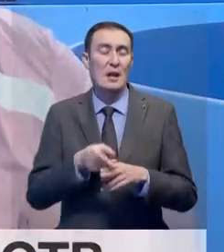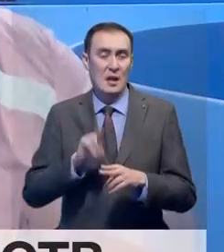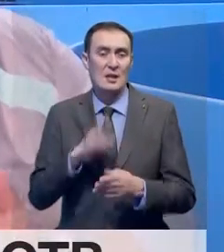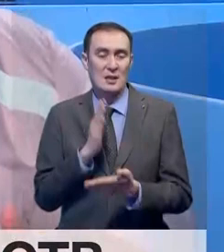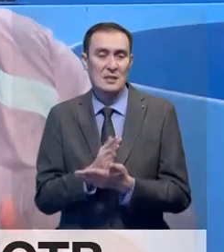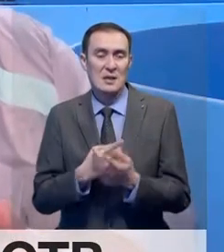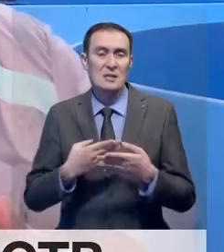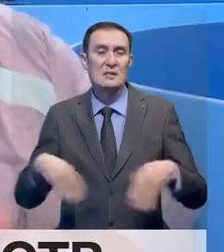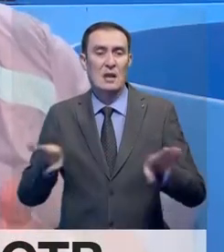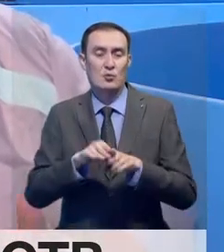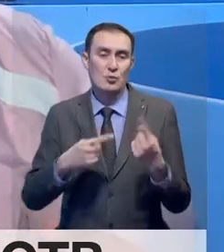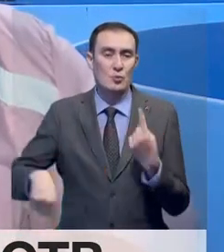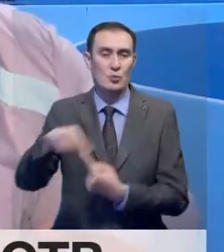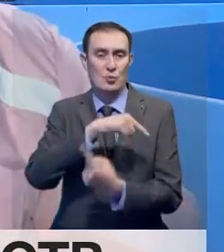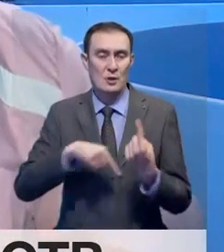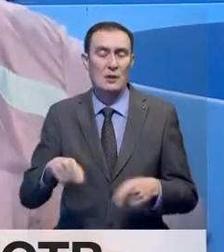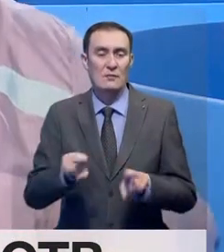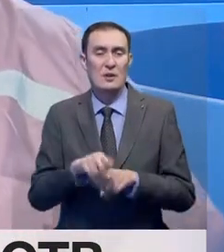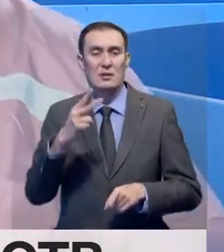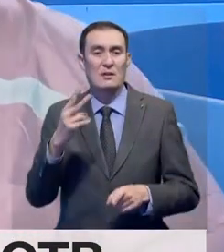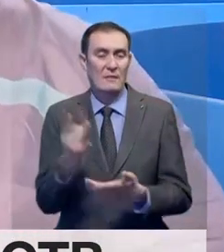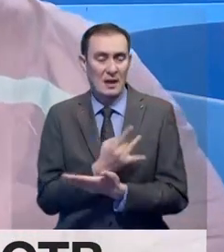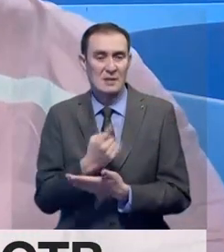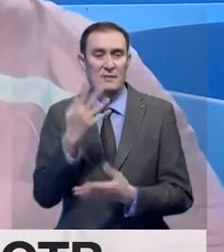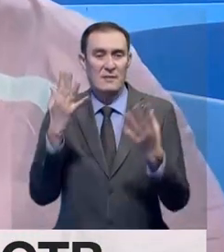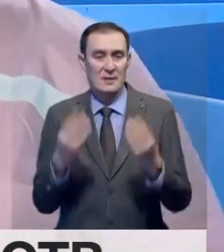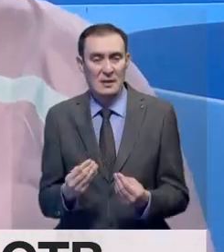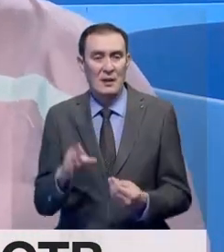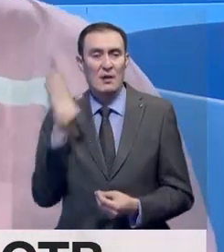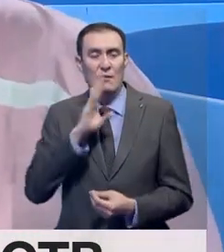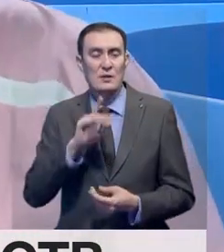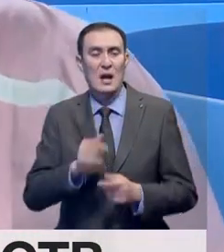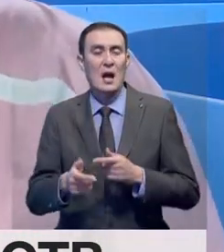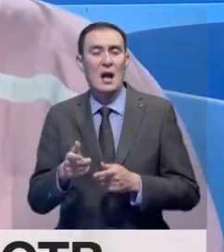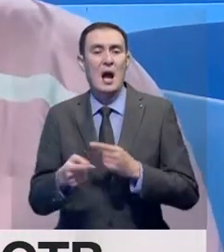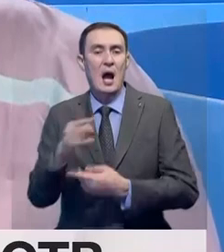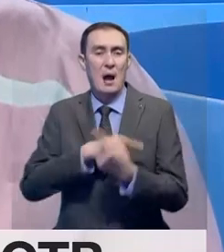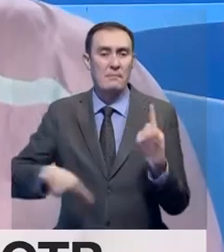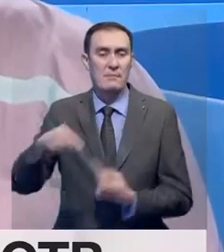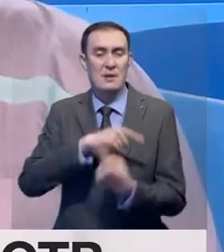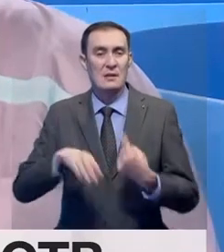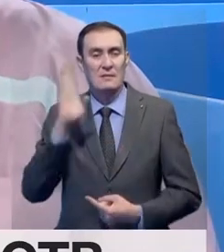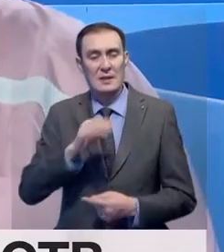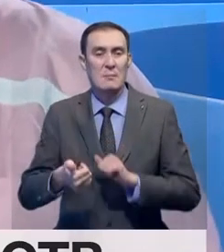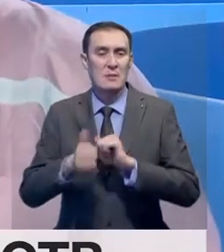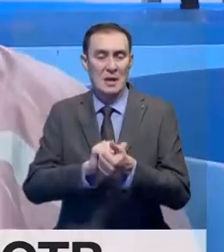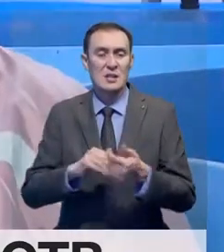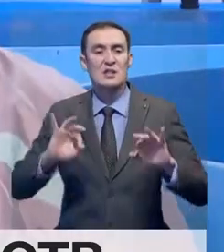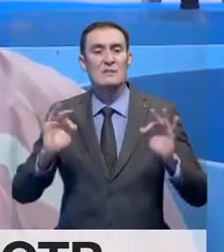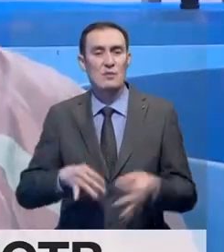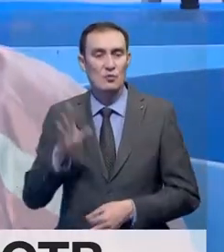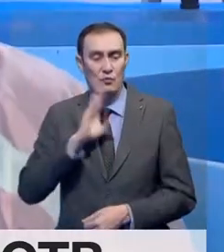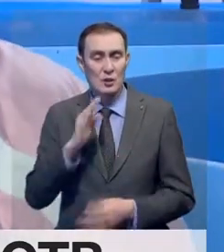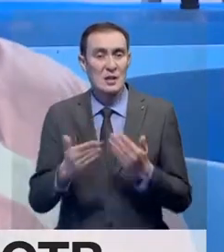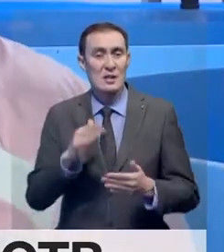есть вот замкнутый круг. И, соответственно, 2 раза в день идет водообмен воды. То есть эта вода меняется на свежую.